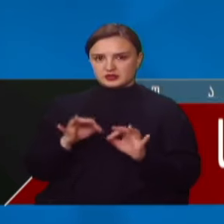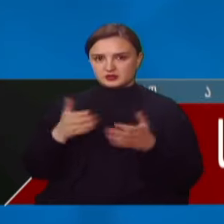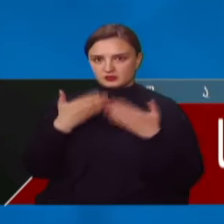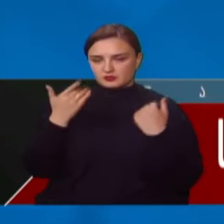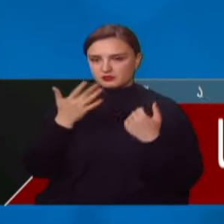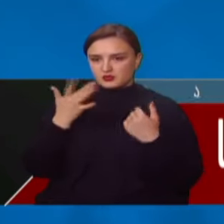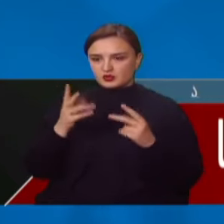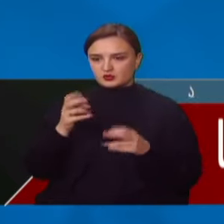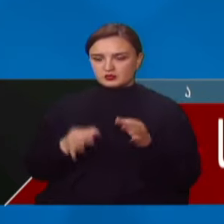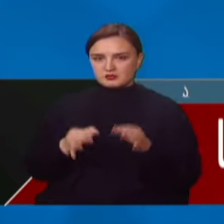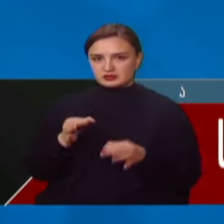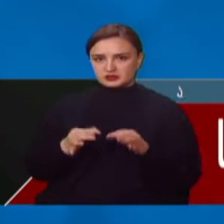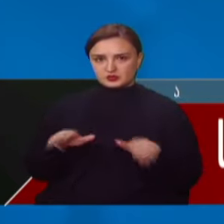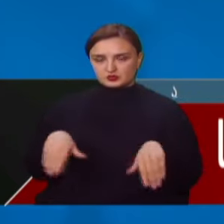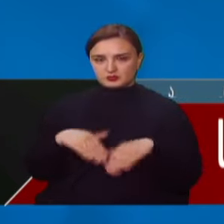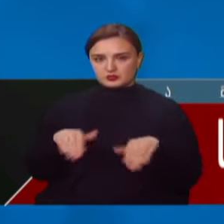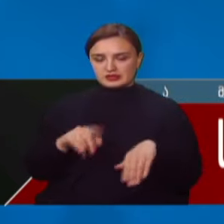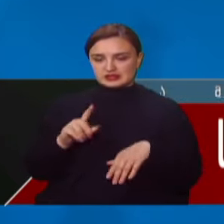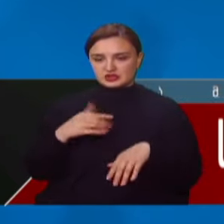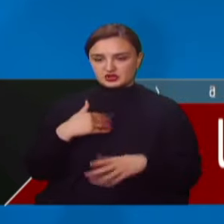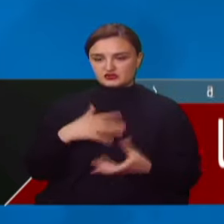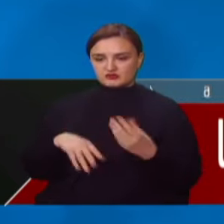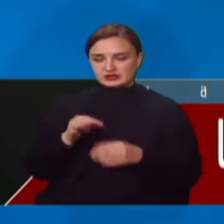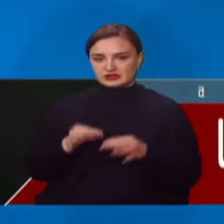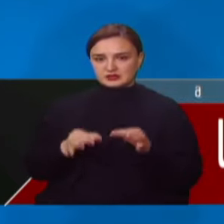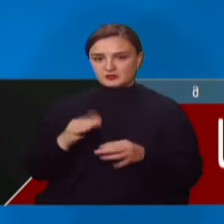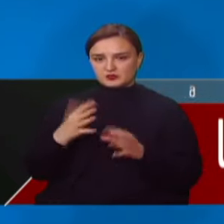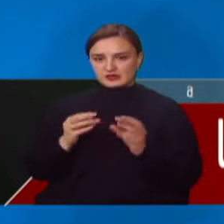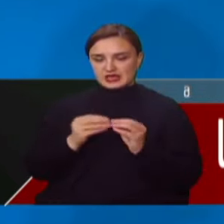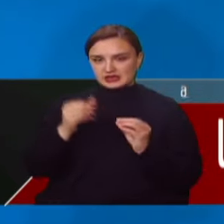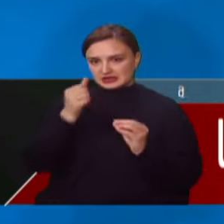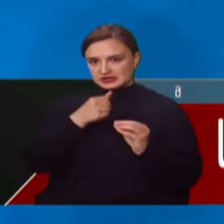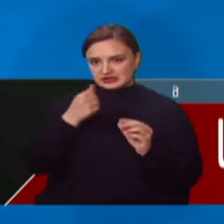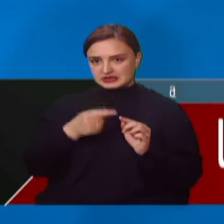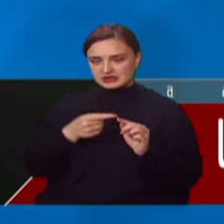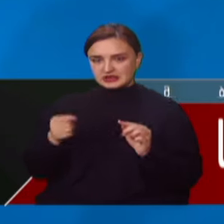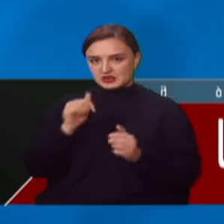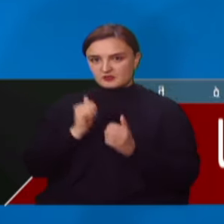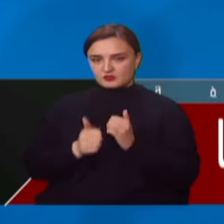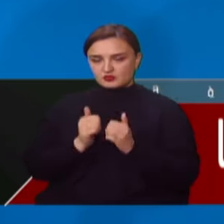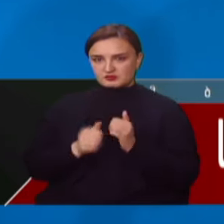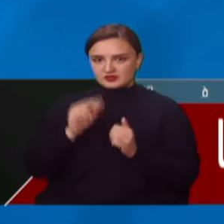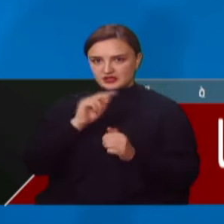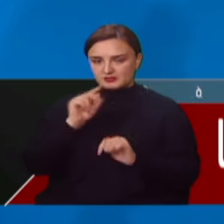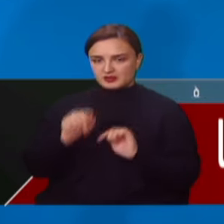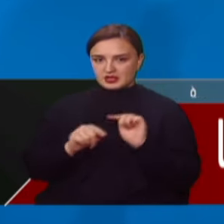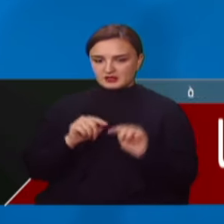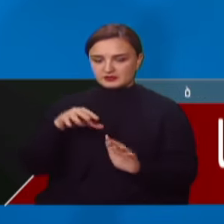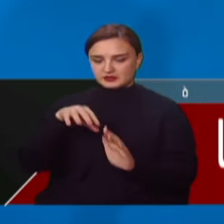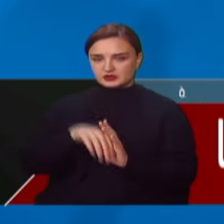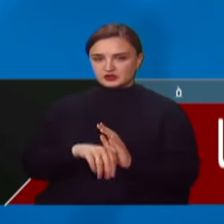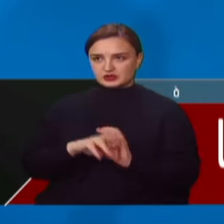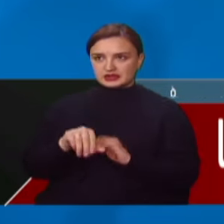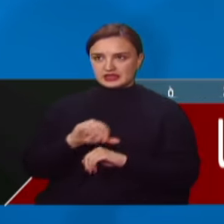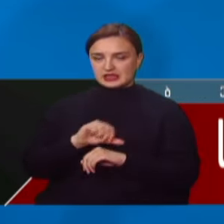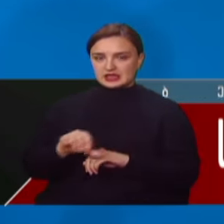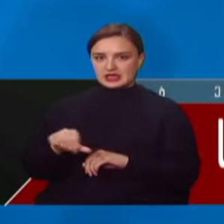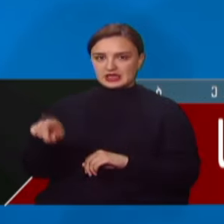პოლიტიკური მართლმსაჯულების ნიშნებს, რასაც ჩვენ სასამართლოს უკვე 10 წელია გამუდმებით აბრალებენ შიდა და